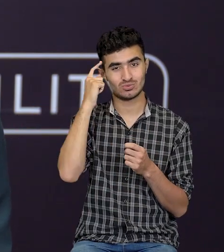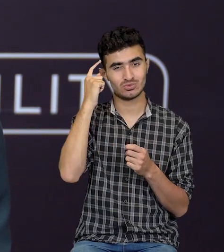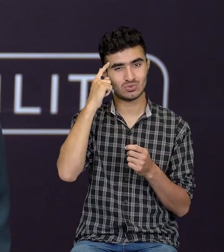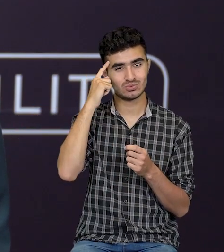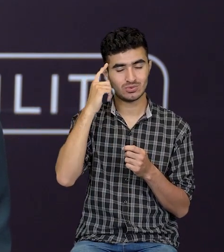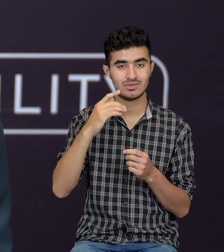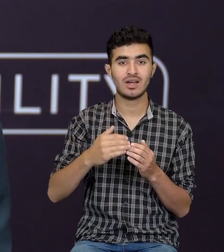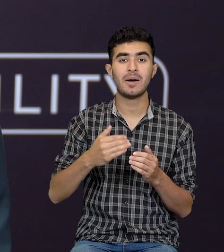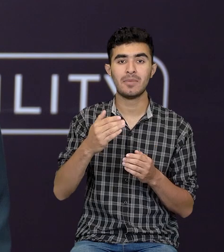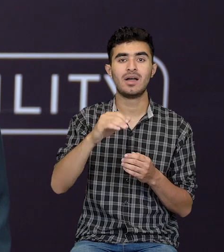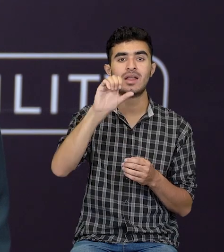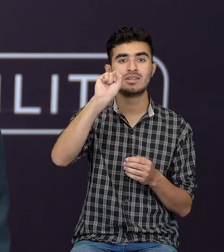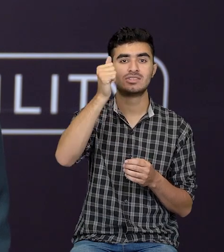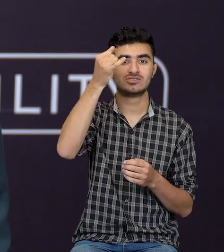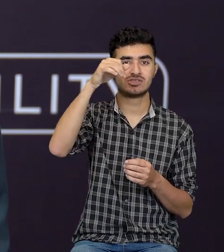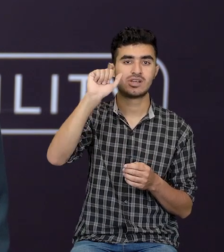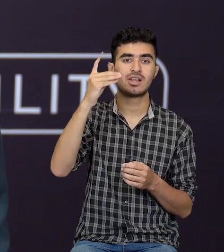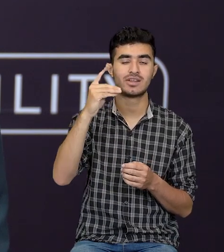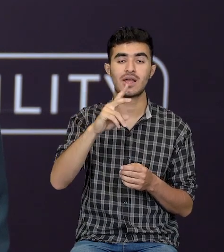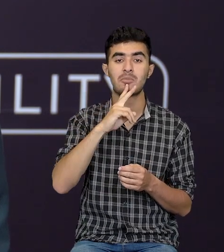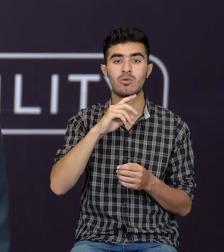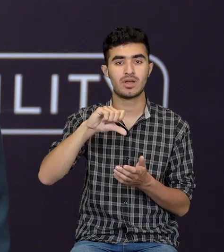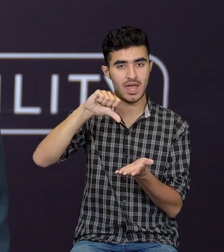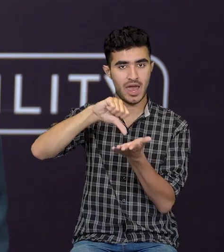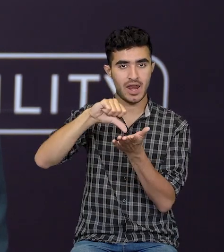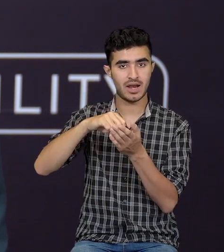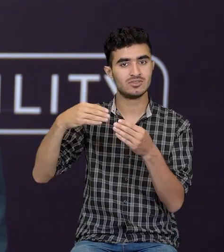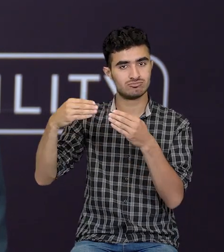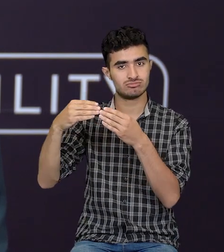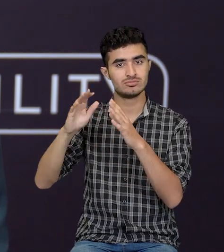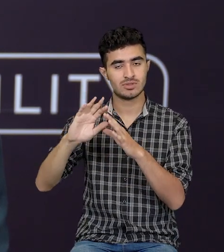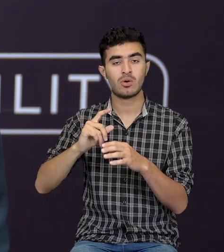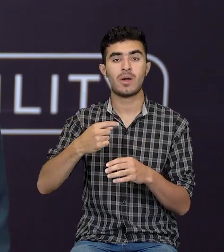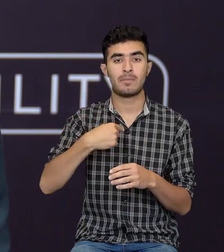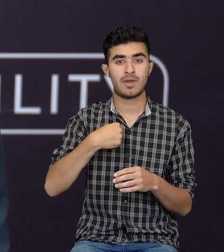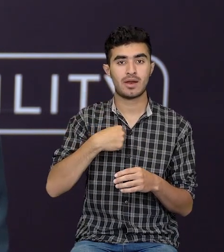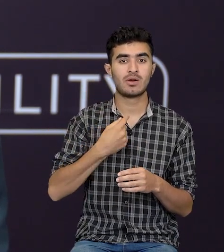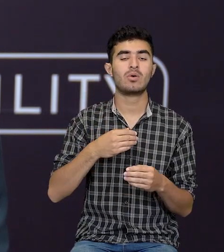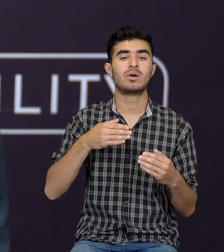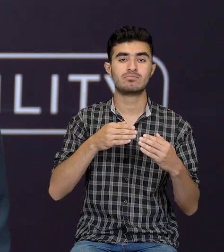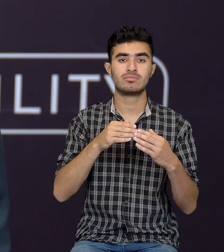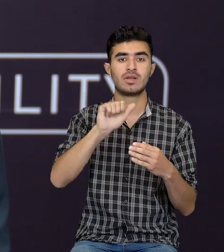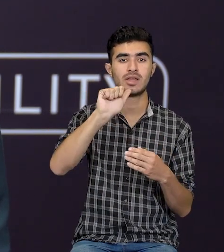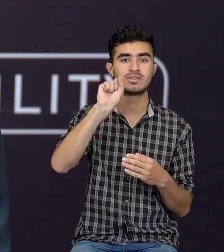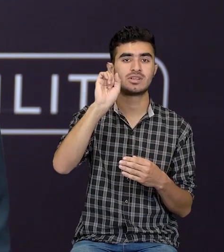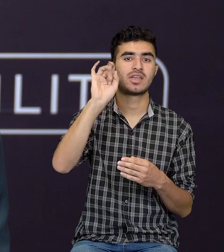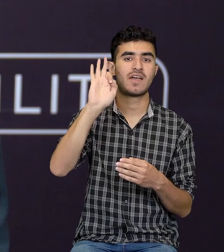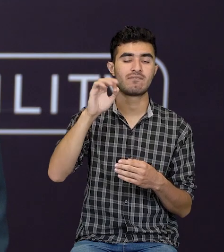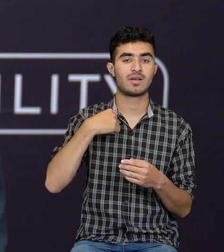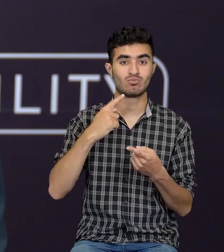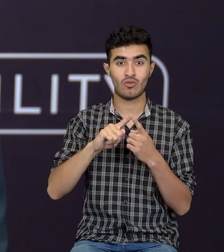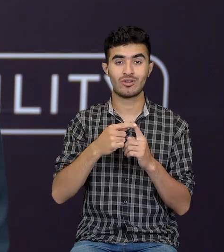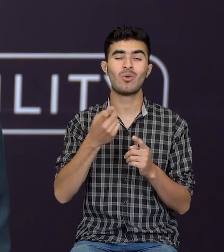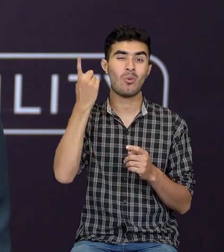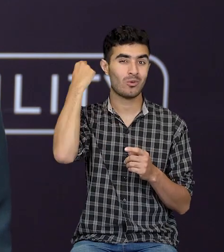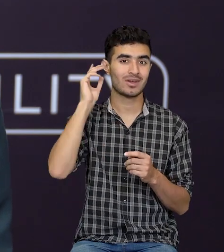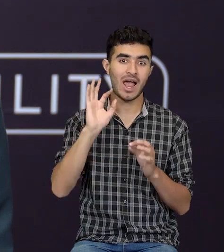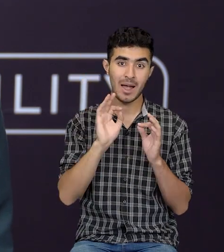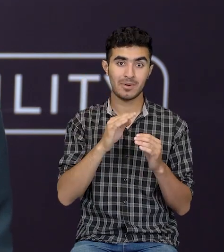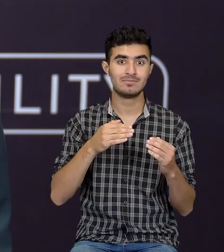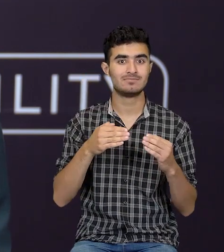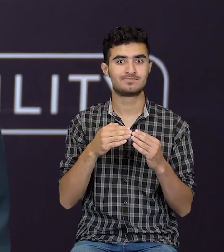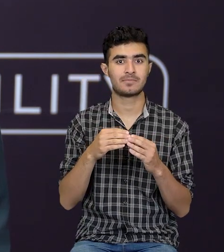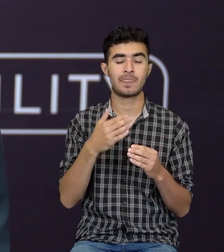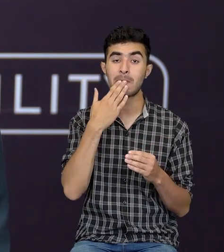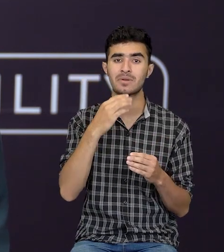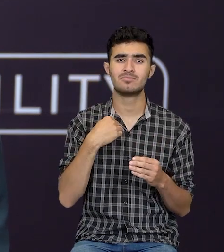दिल में, हमारा एक ही रूम था, तो उन्हें भी मुझे देख के खुशी हो रही थी, और मुझे इस चीज़ का डर भी था कि उन्हें ये